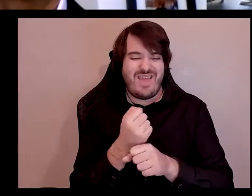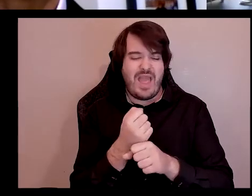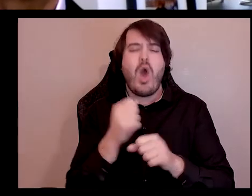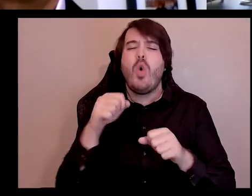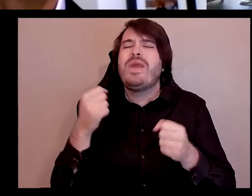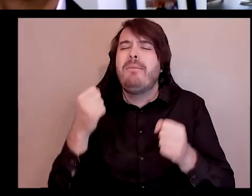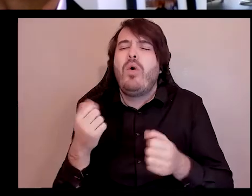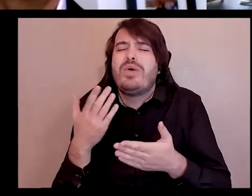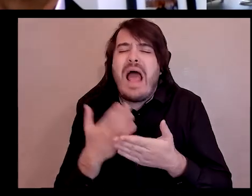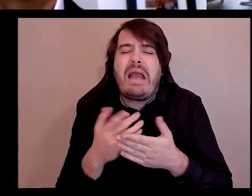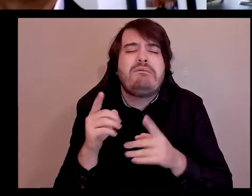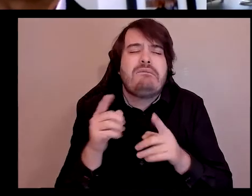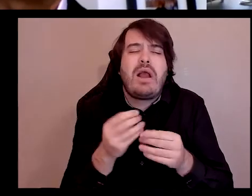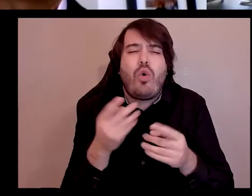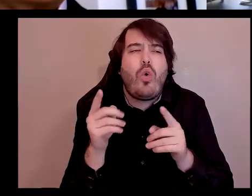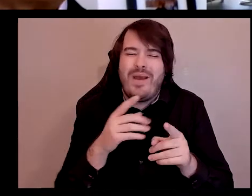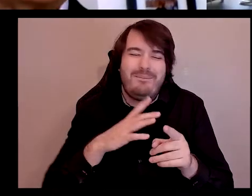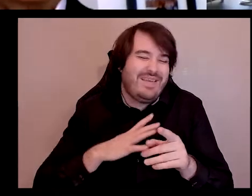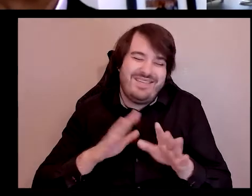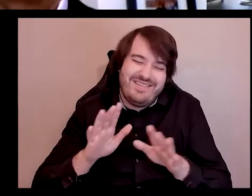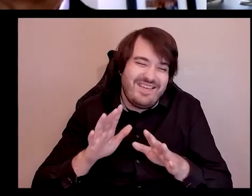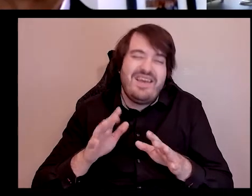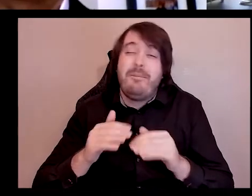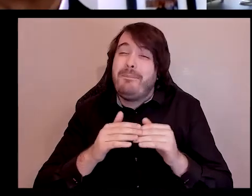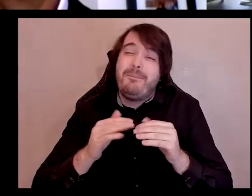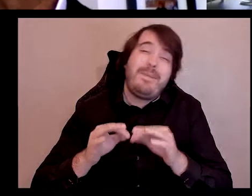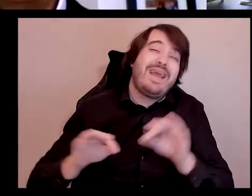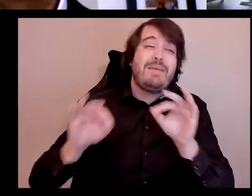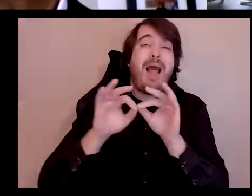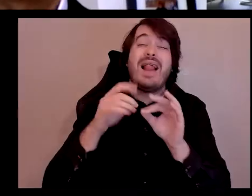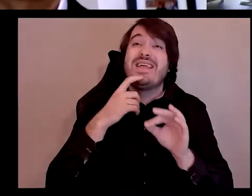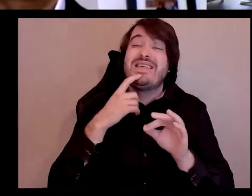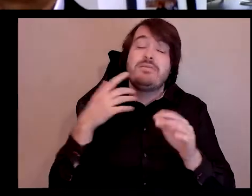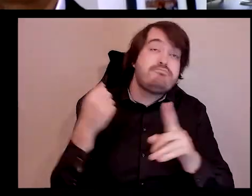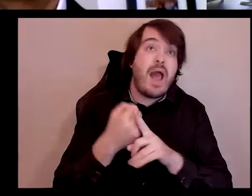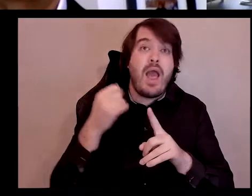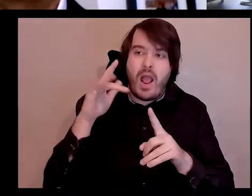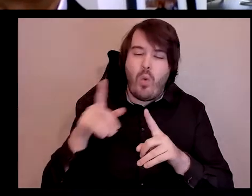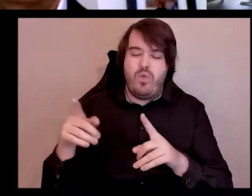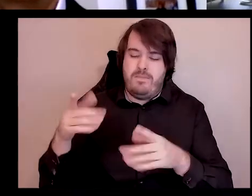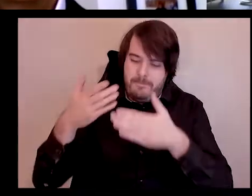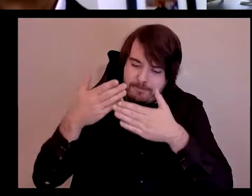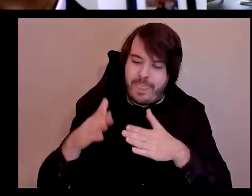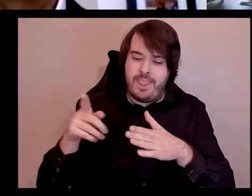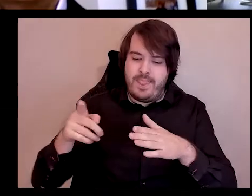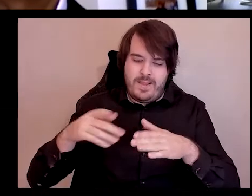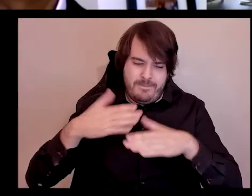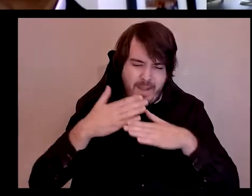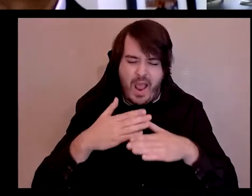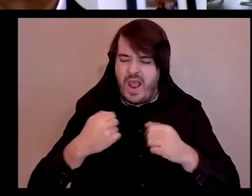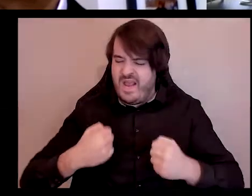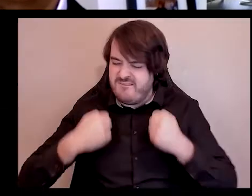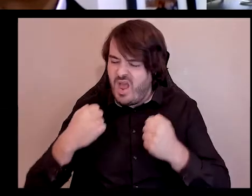ma candidature à une seule entreprise et qu'automatiquement, on m'appelle et que c'est bouclé. Ça arrive à quelques personnes, effectivement. Mais ça